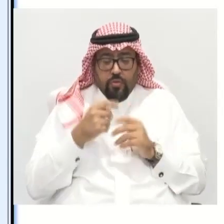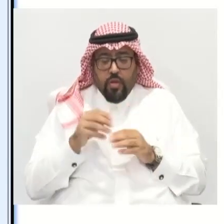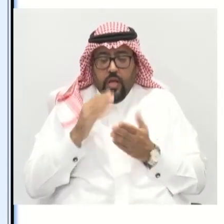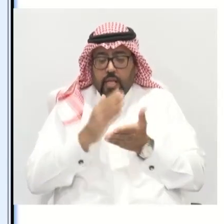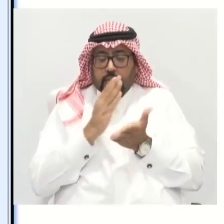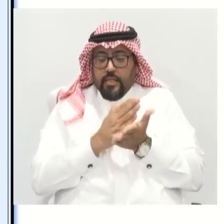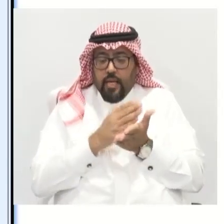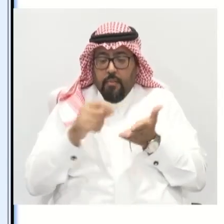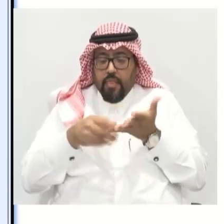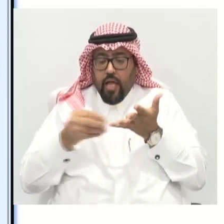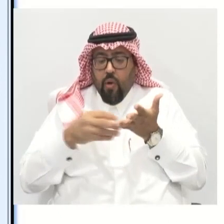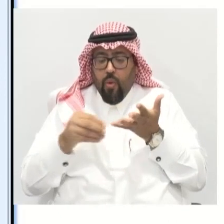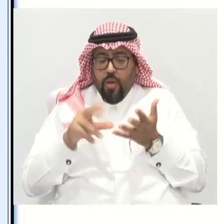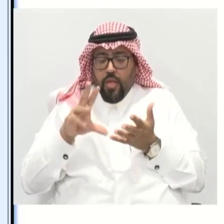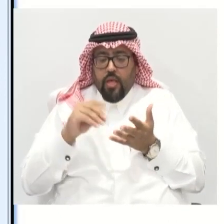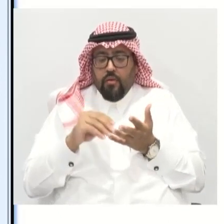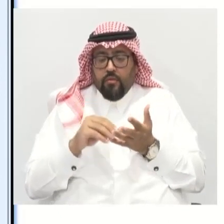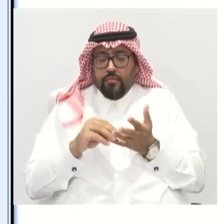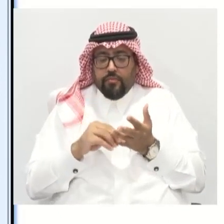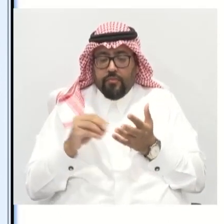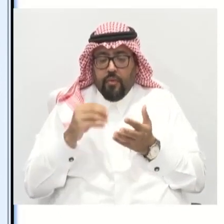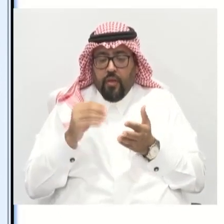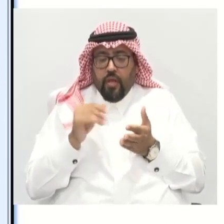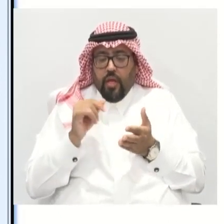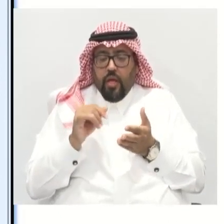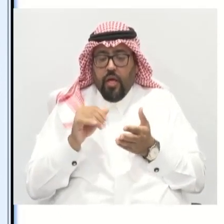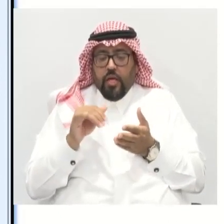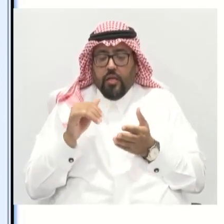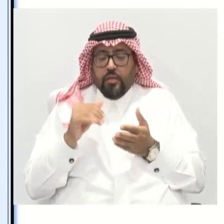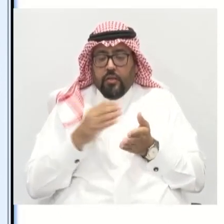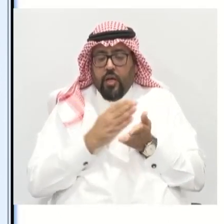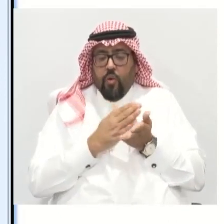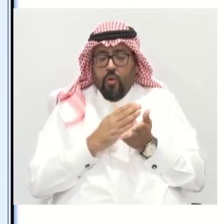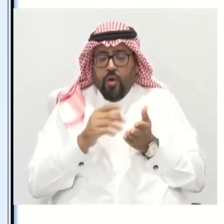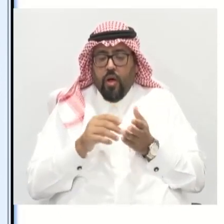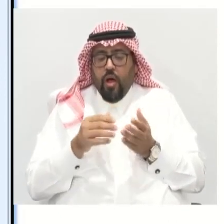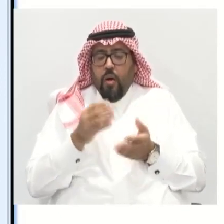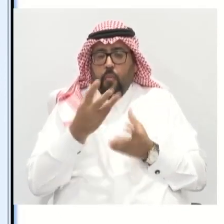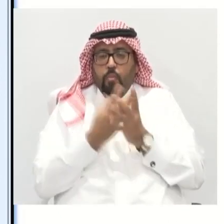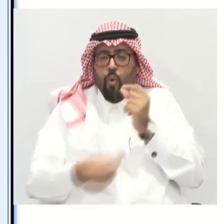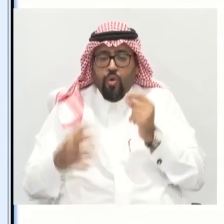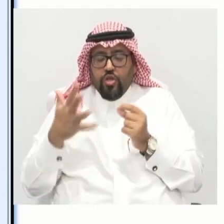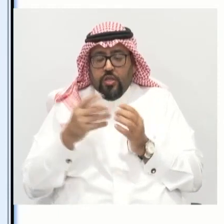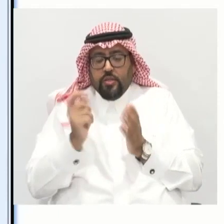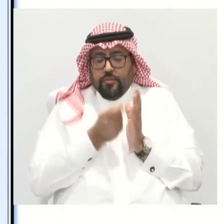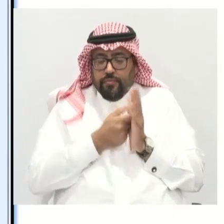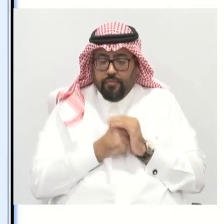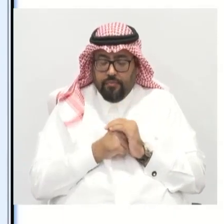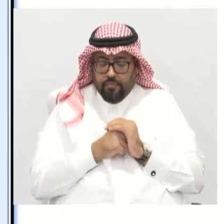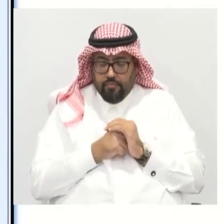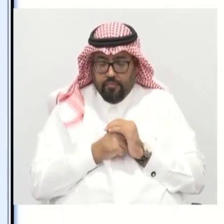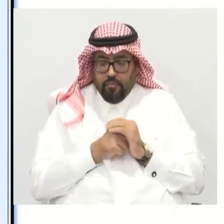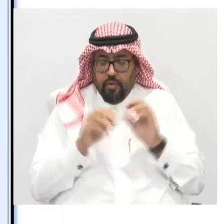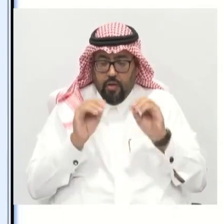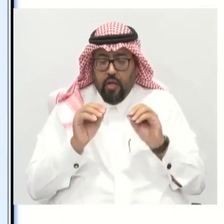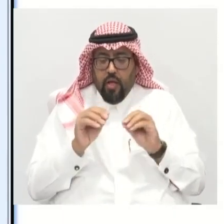تتولى اصدار بطاقه الهويه الوطنيه وتسجيل المواليد وغير ذلك